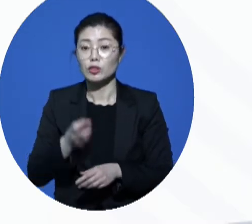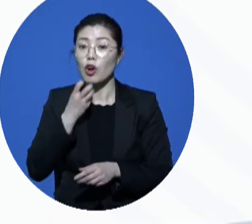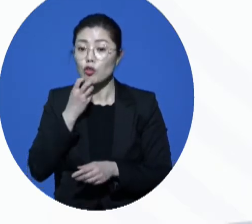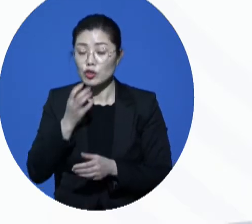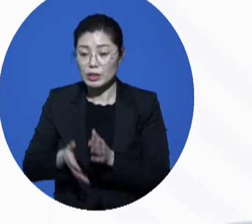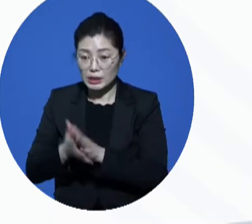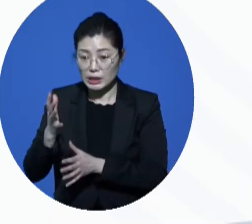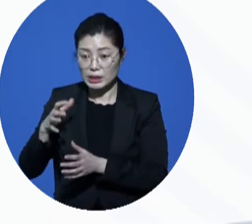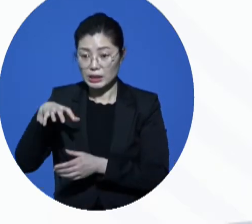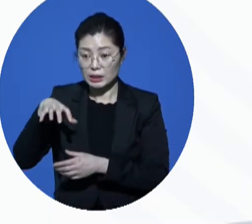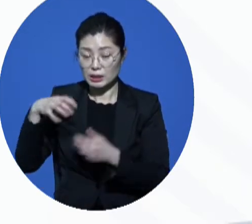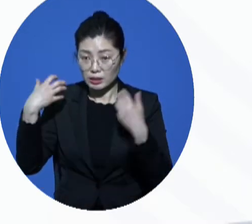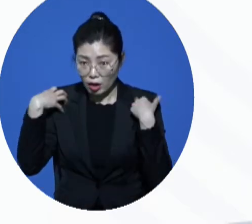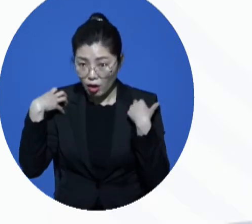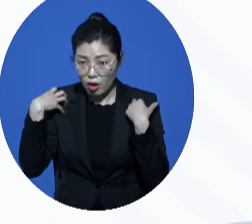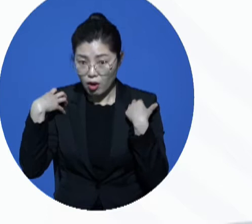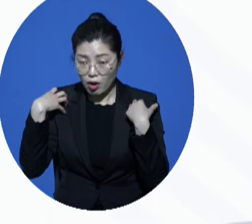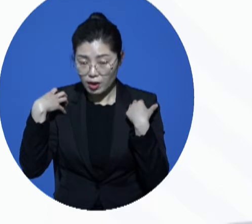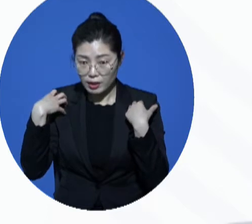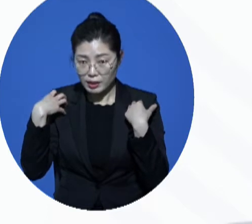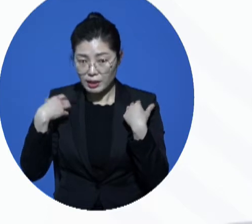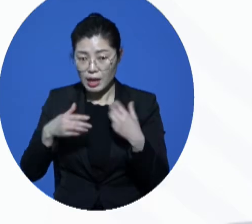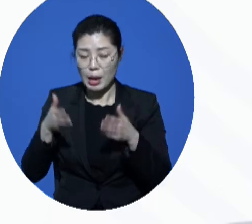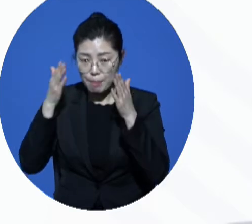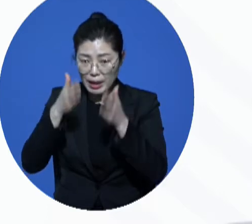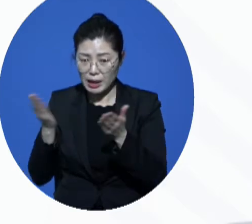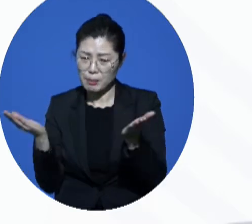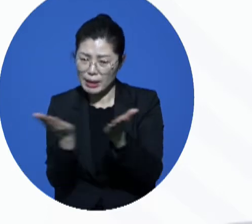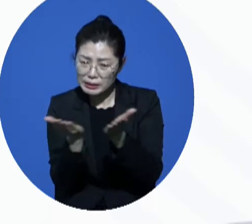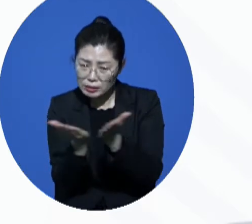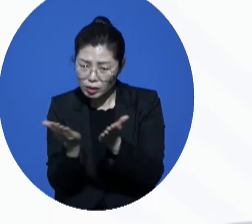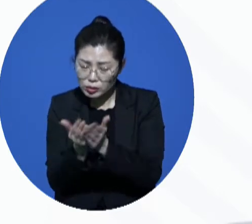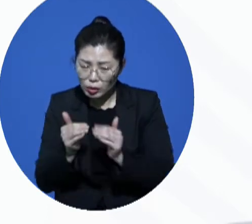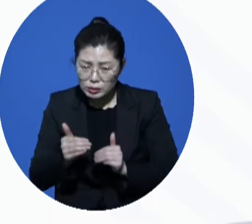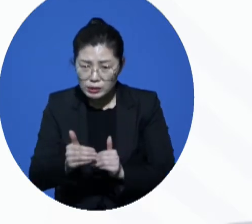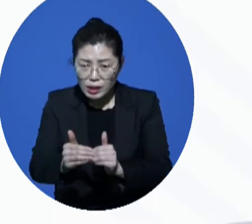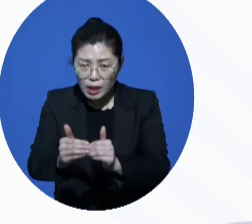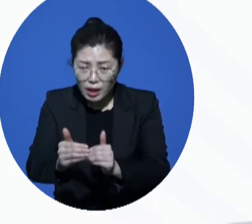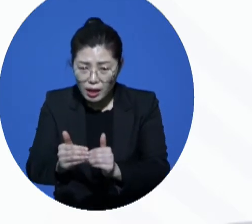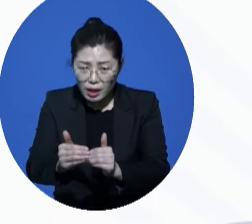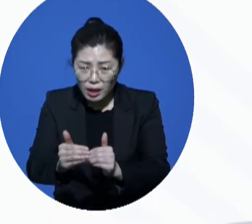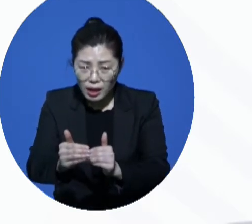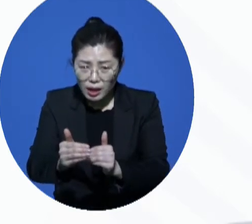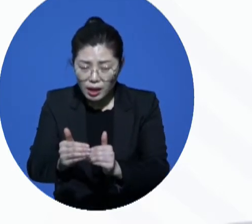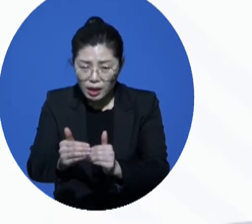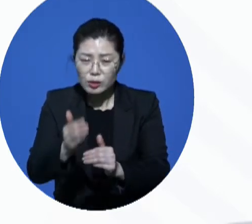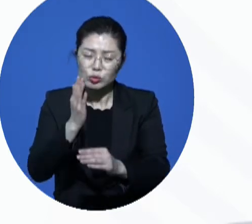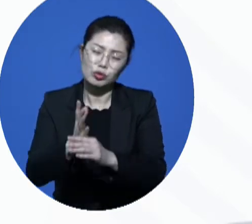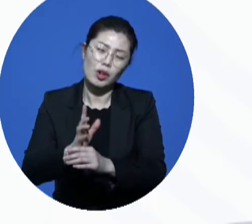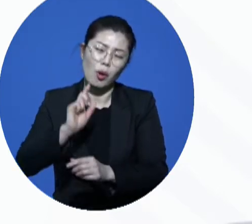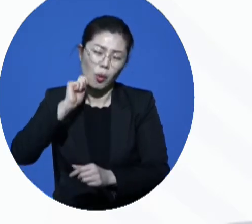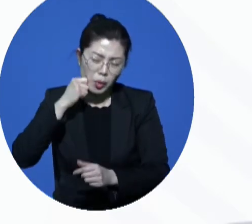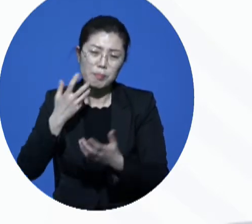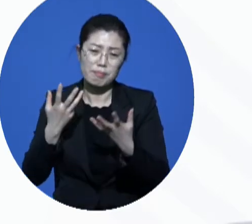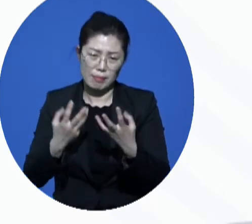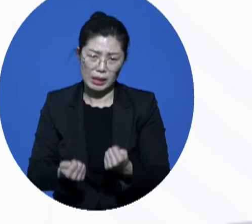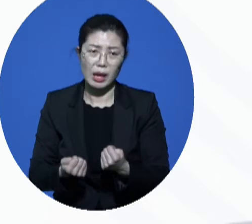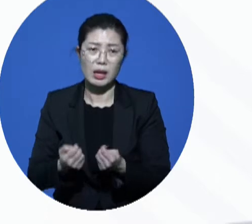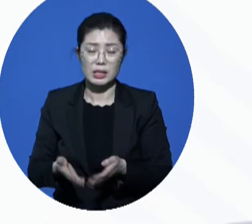서울시에서 정책화한 방향에 맞춰서 진행하기 매우 어려운 상황들을 경험하는데요.